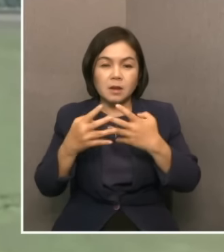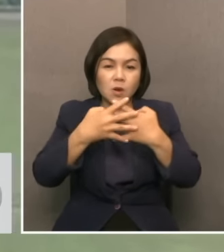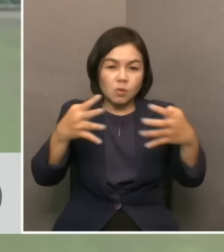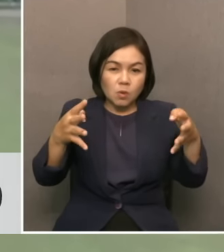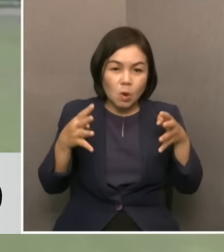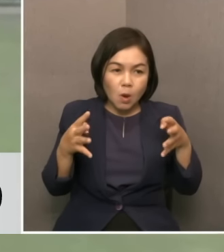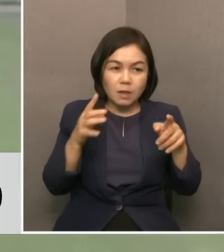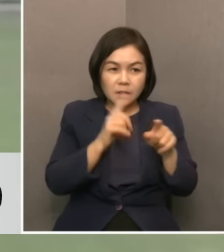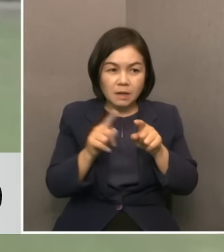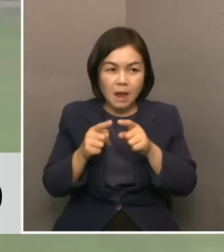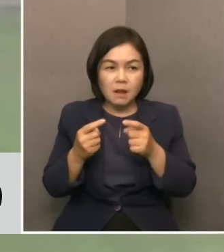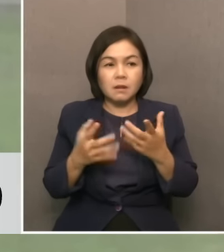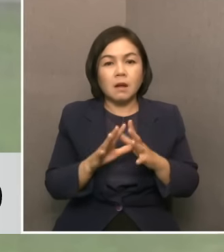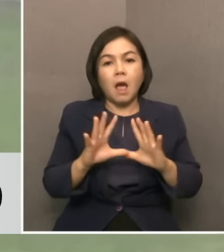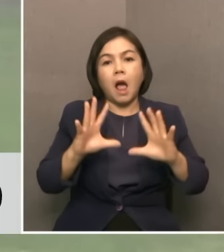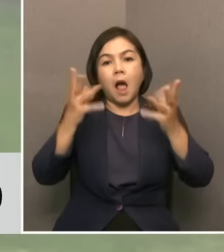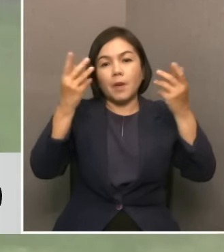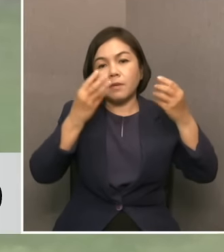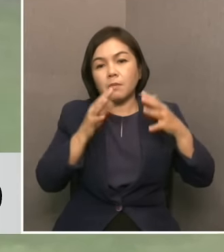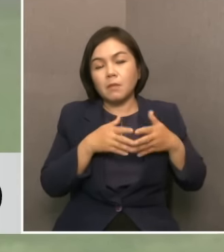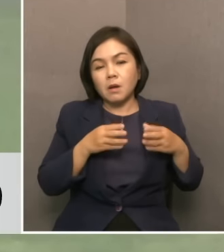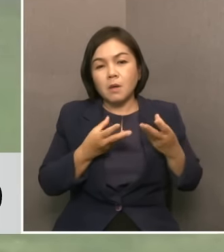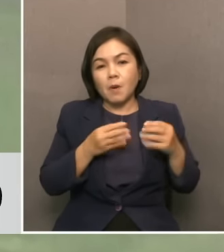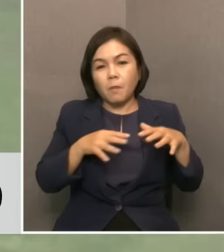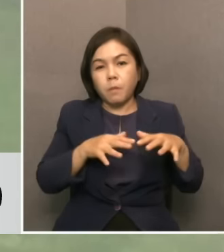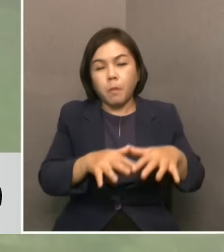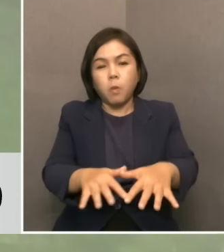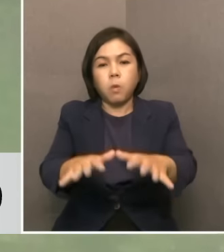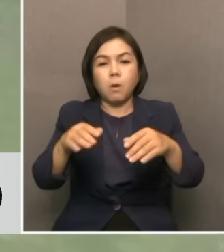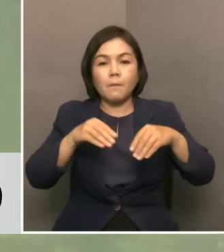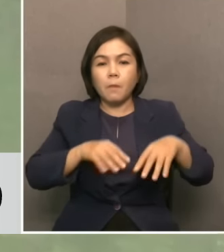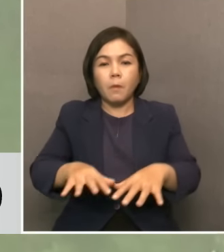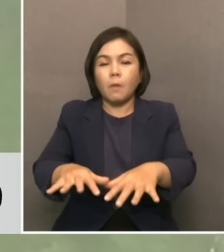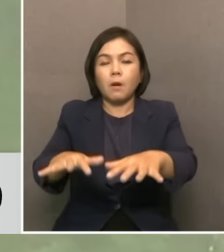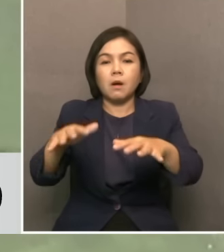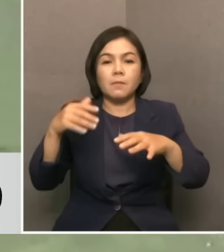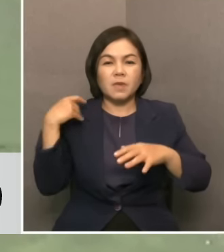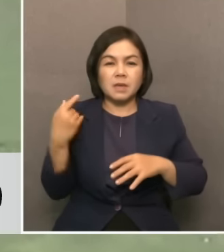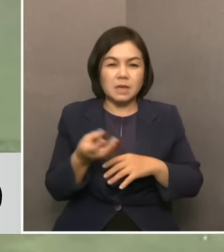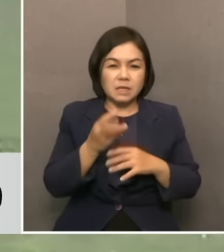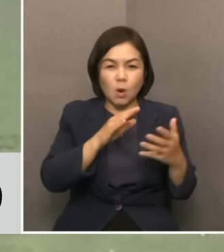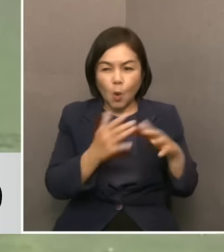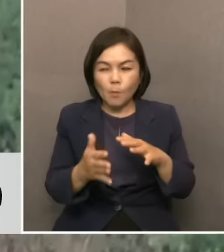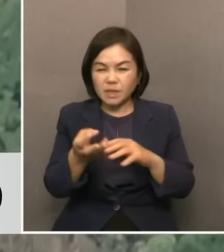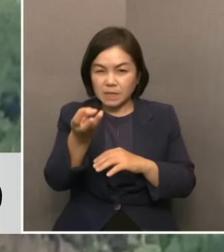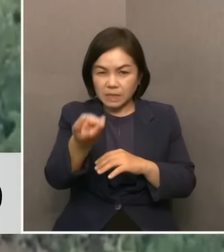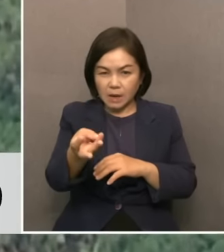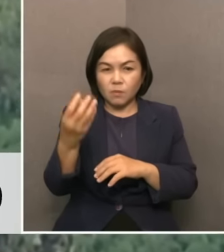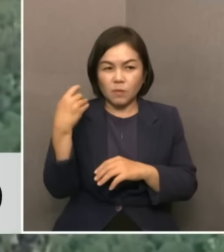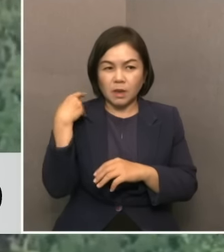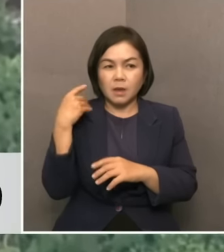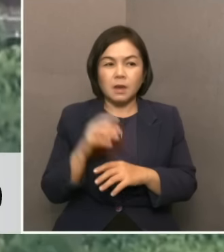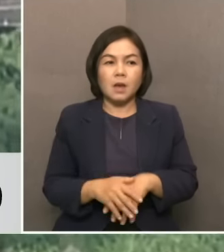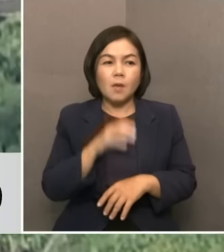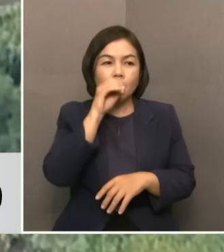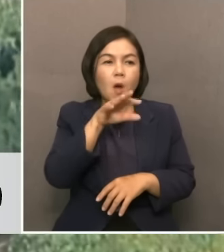ามหลังบ้านเนี่ยหายไปพร้อมกับดินแล้วนะคะแต่ตัวบ้านยังคงปลอดภัยแม้จะเกือบถล่มลงมาเช่นกันก็ตามค่ะรายงาน